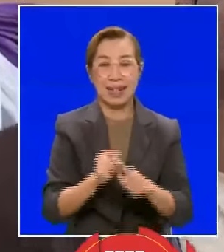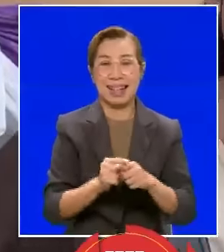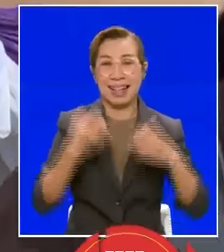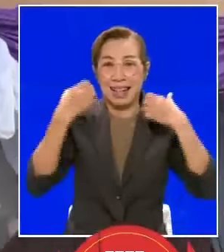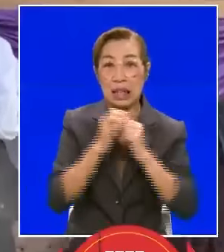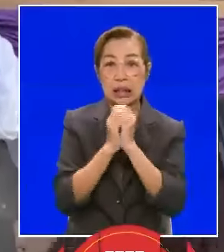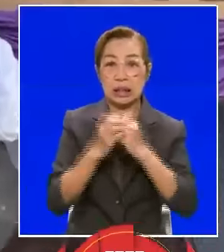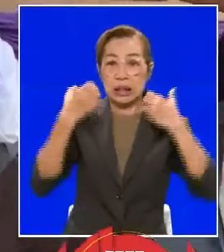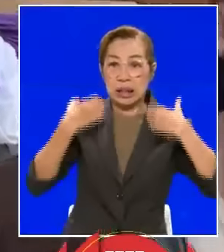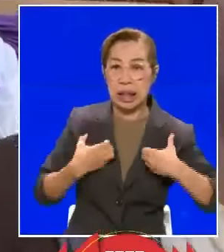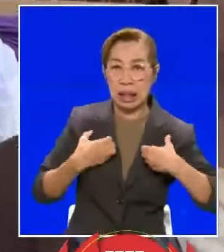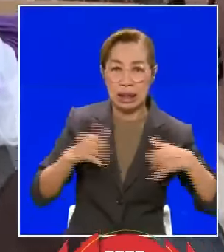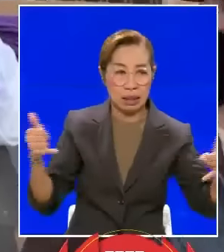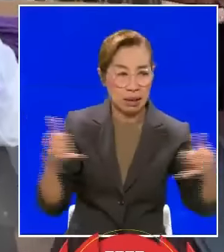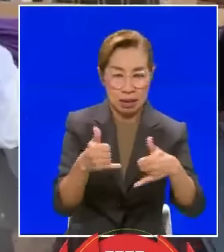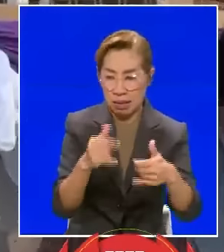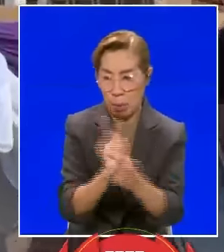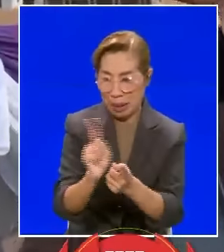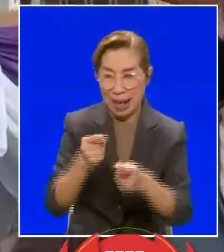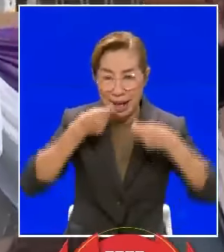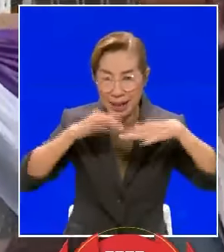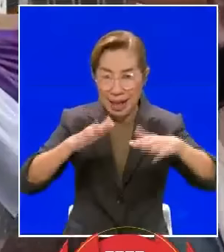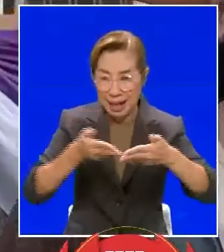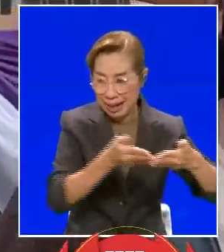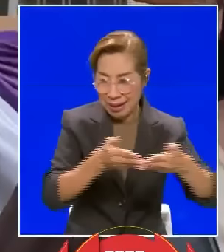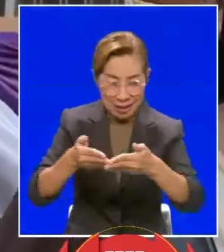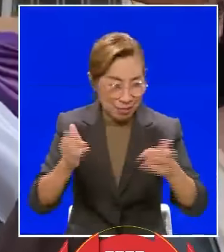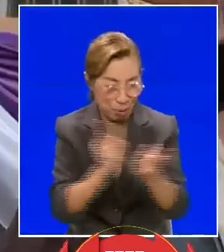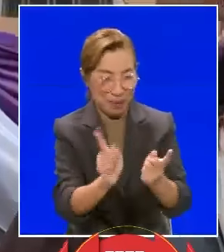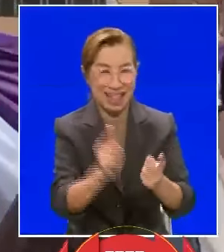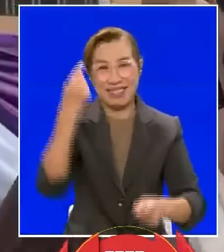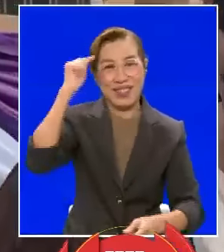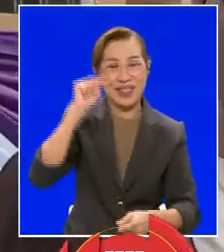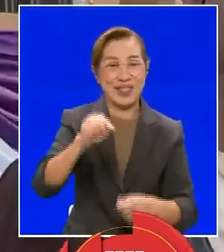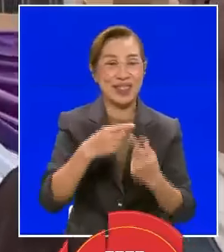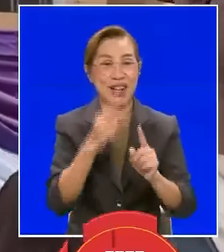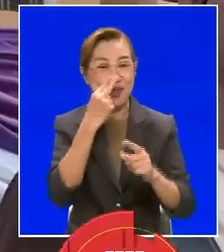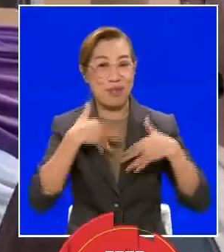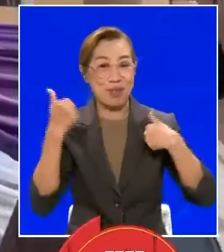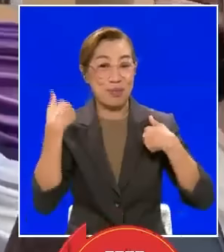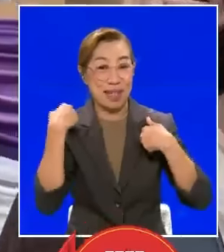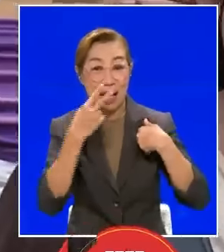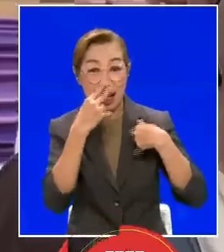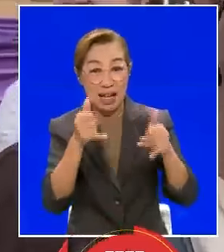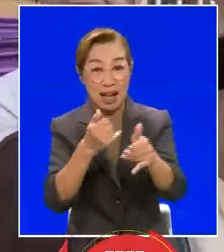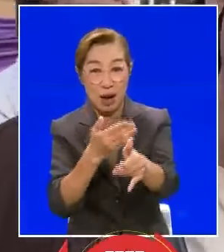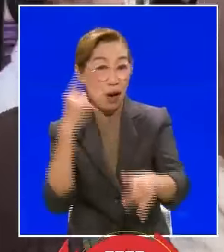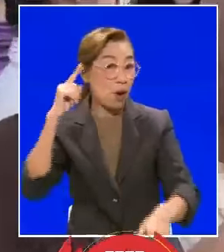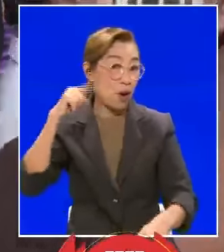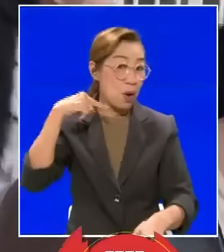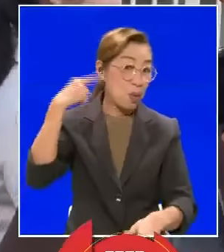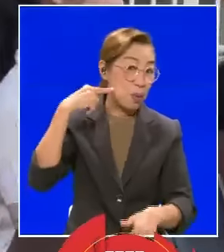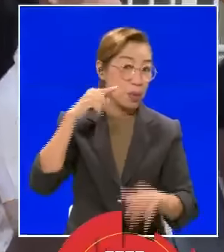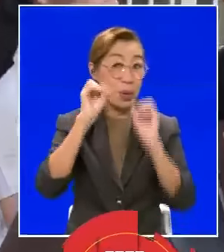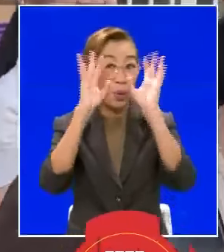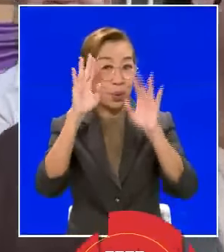ซอมจ ังไม่รู้แกเจอกันหน้าน้ำไหนแต่ก็บรรยากาศก็ดูชื่นมื่นดีนะข้างหลังนี่เจ้าหญิง ค่ะไม่ใช่แค่นักเรียนจ